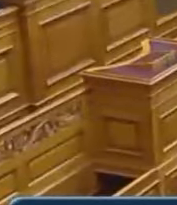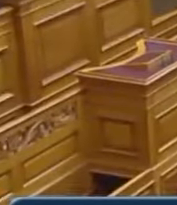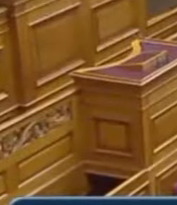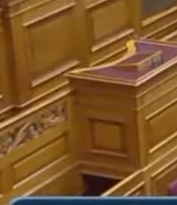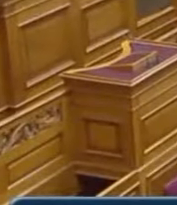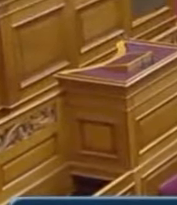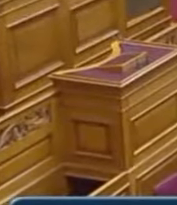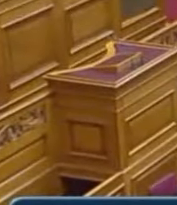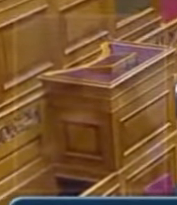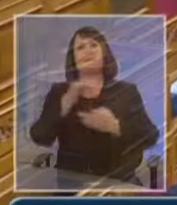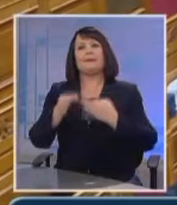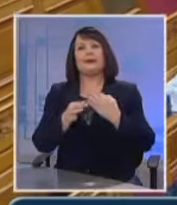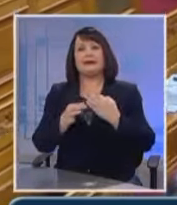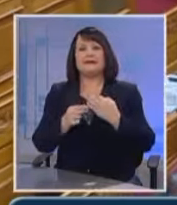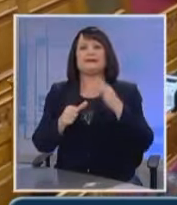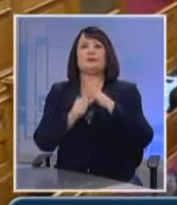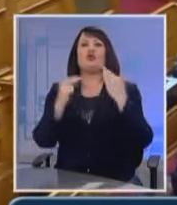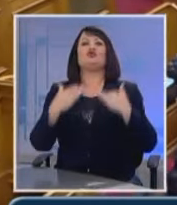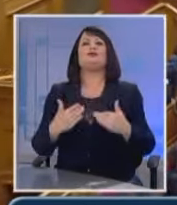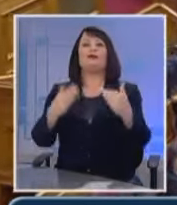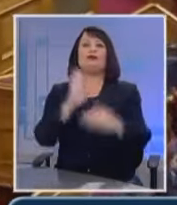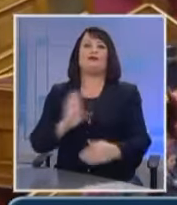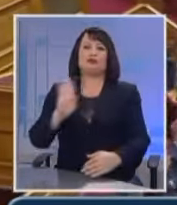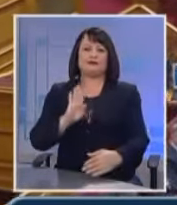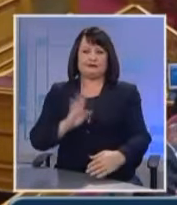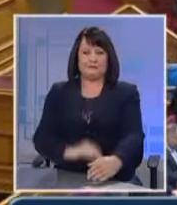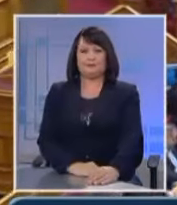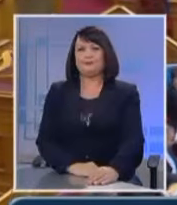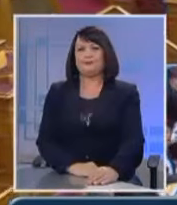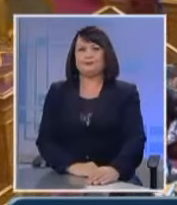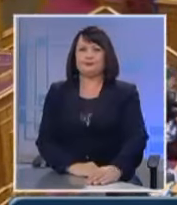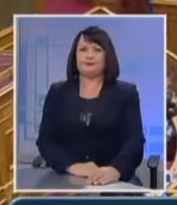Τον λόγο τώρα έχει ο Πρόεδρος της Βουλής, κ. Νικόλαος Βούτσης.